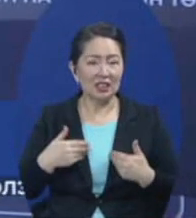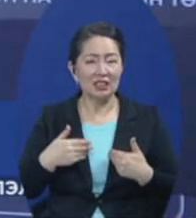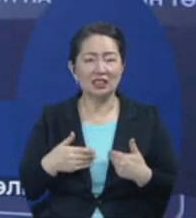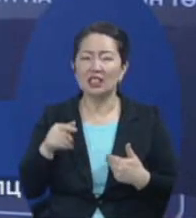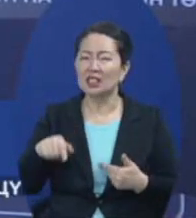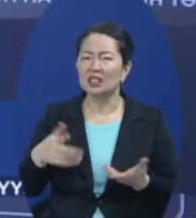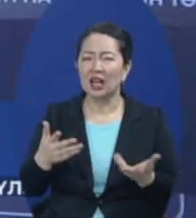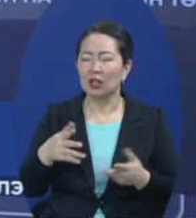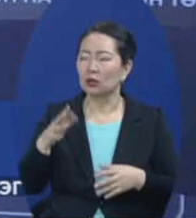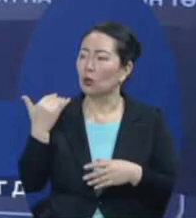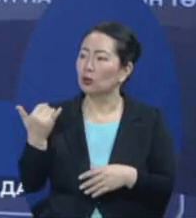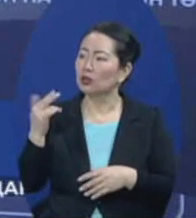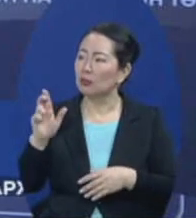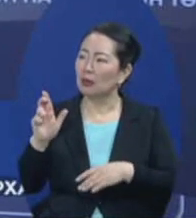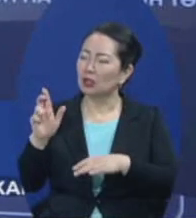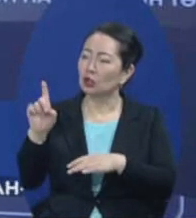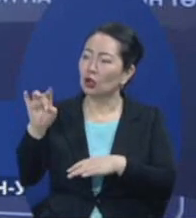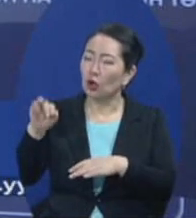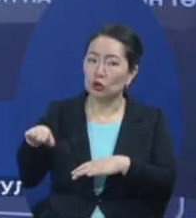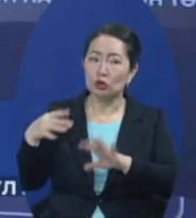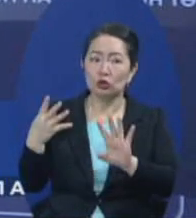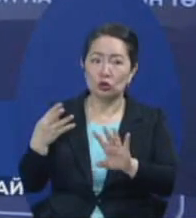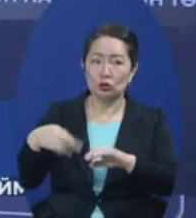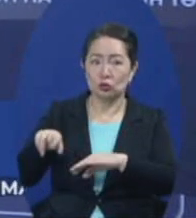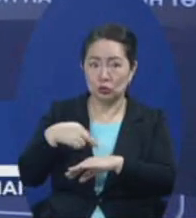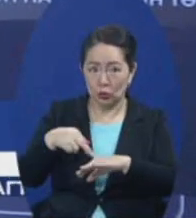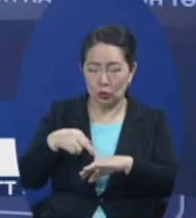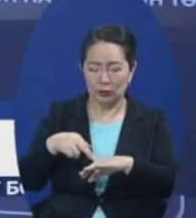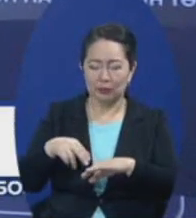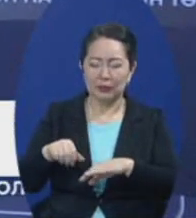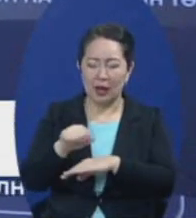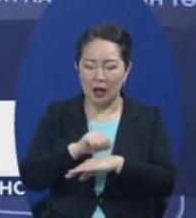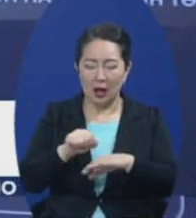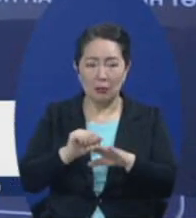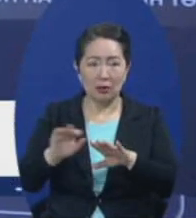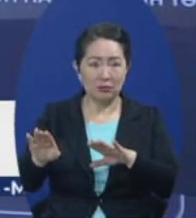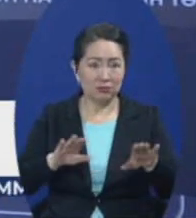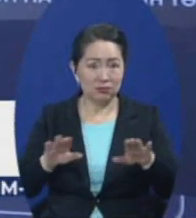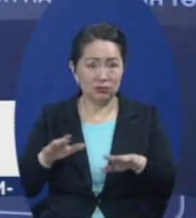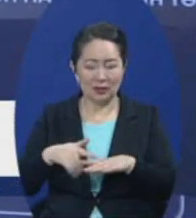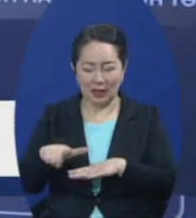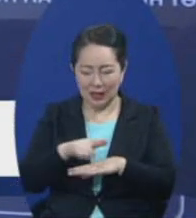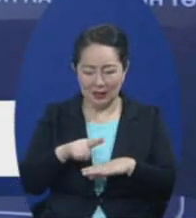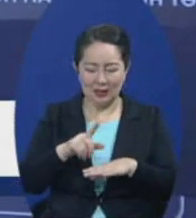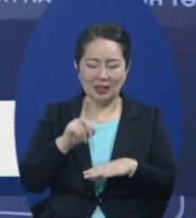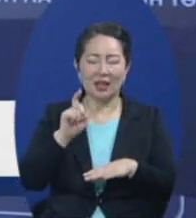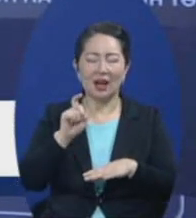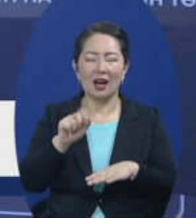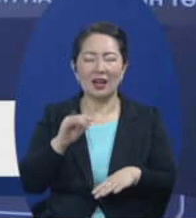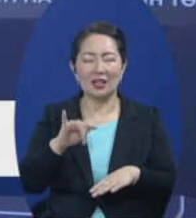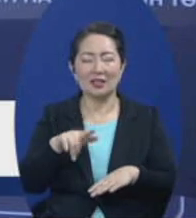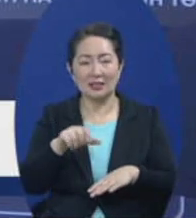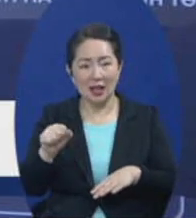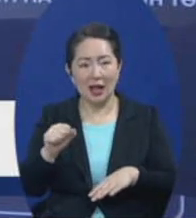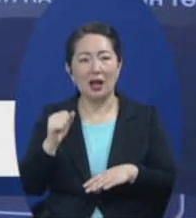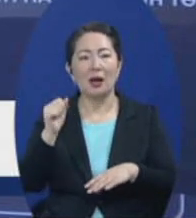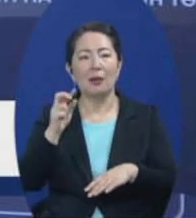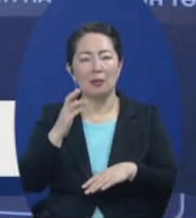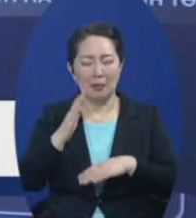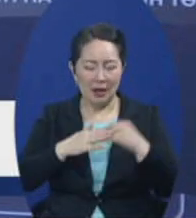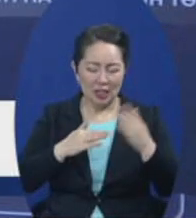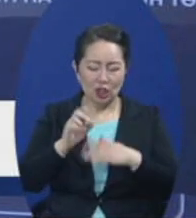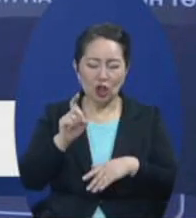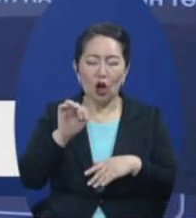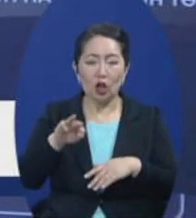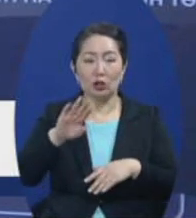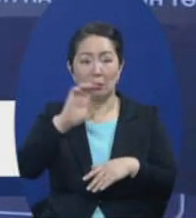Улаанбаатар хотын 9 дүүрэг. За бусад одоо аймагуудын одоо газрын харилцаа барилга отоогуултын газраас зохион байгуулсан хилцүүлгээс